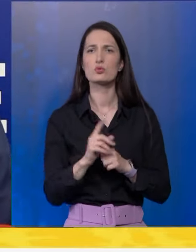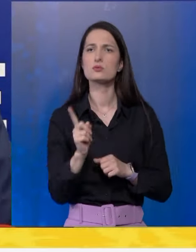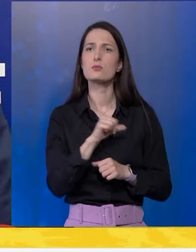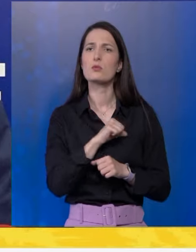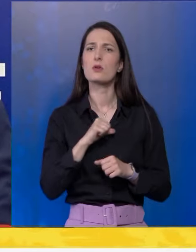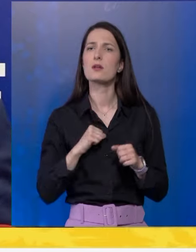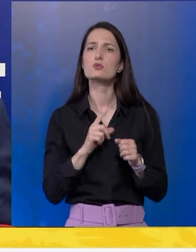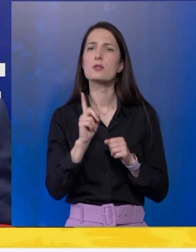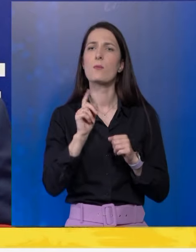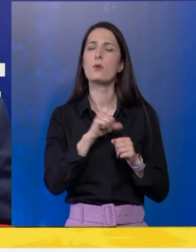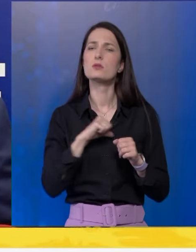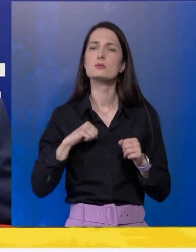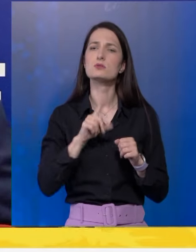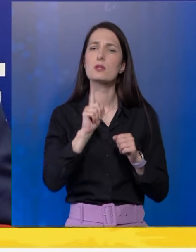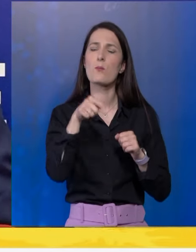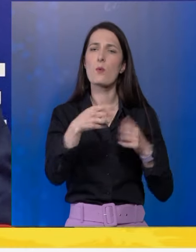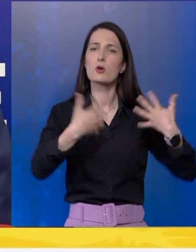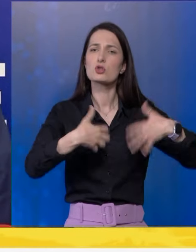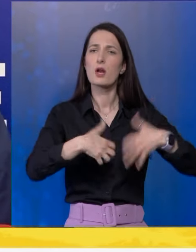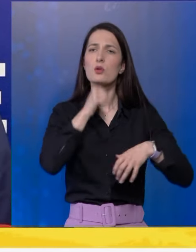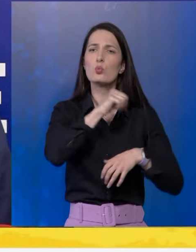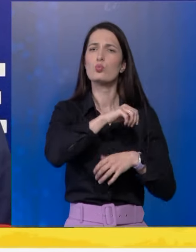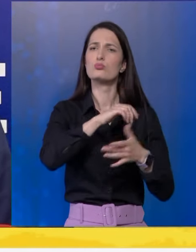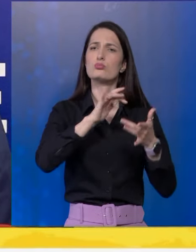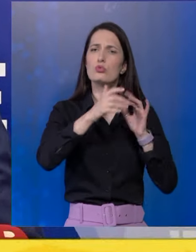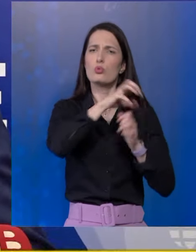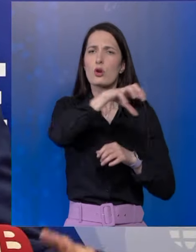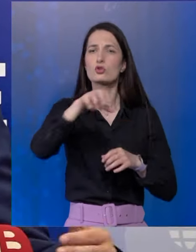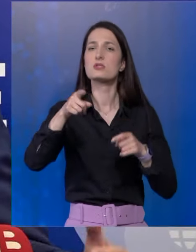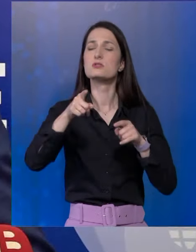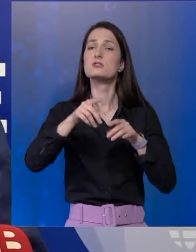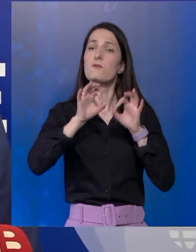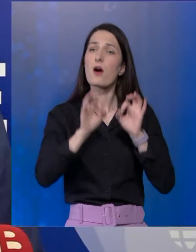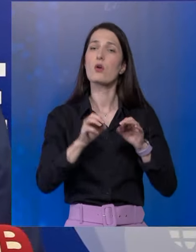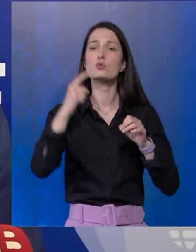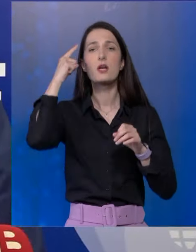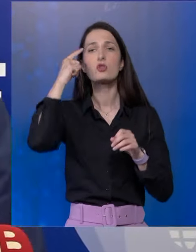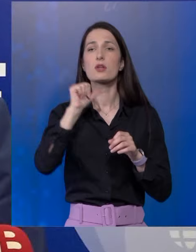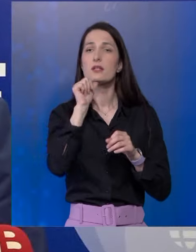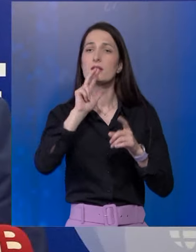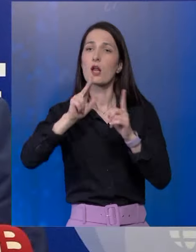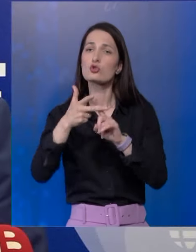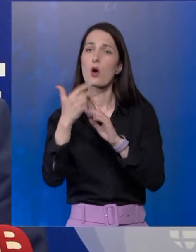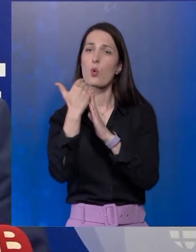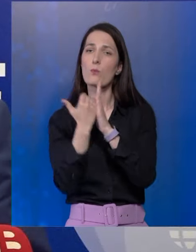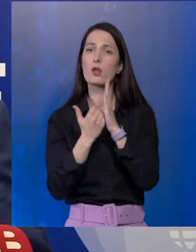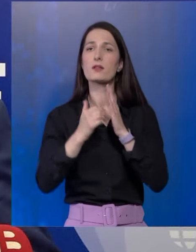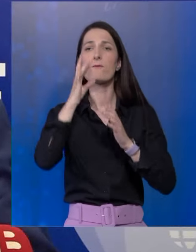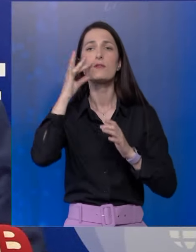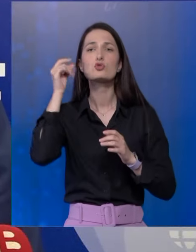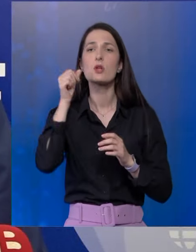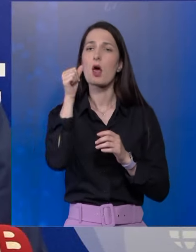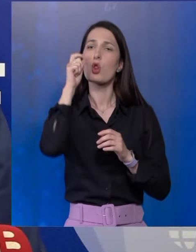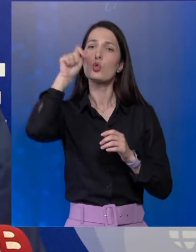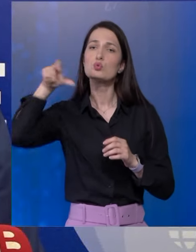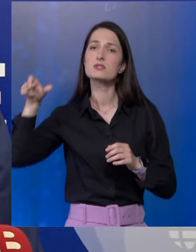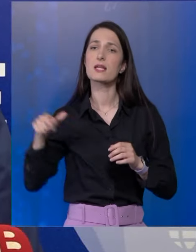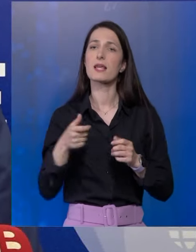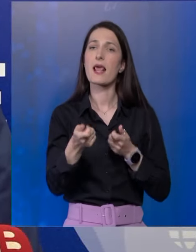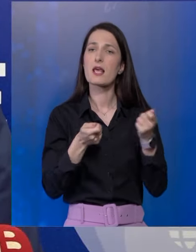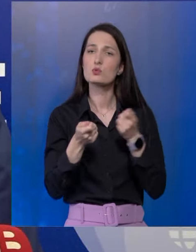to samo vještačka inteligencija, nisu to samo mašine i uređaji, već je svakako značajna i treća komponenta vještina ljudskih resursa,